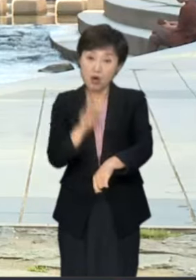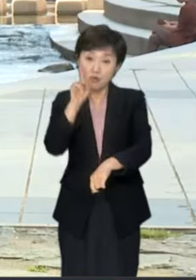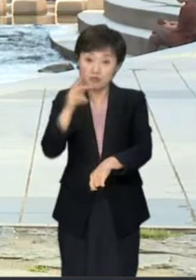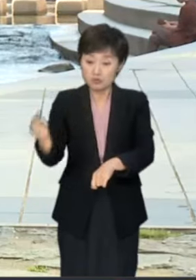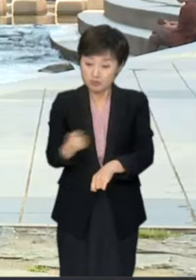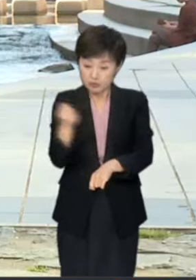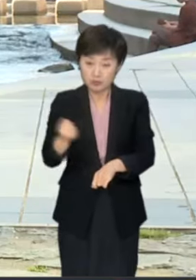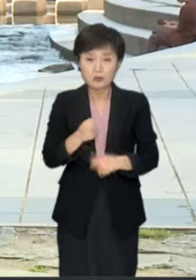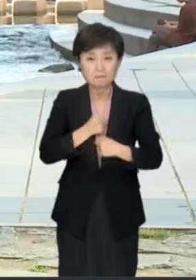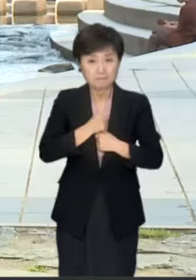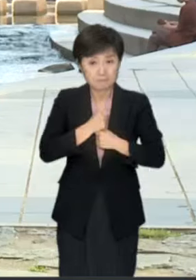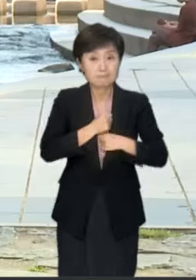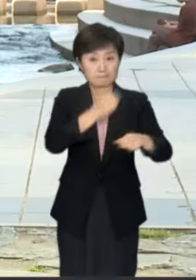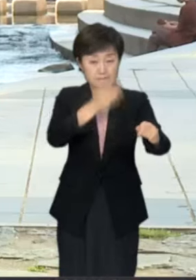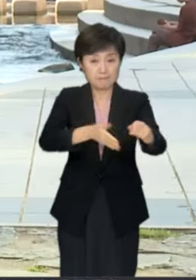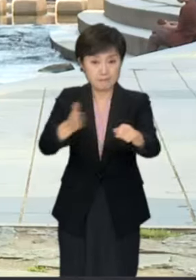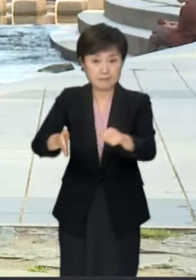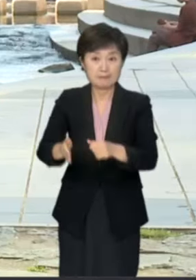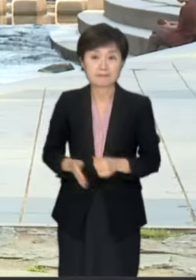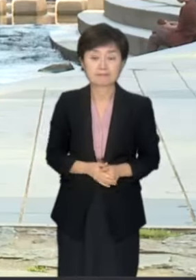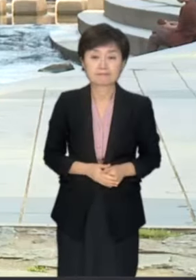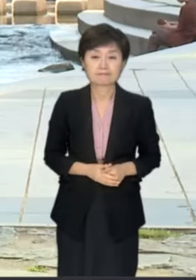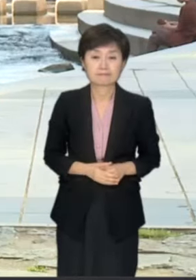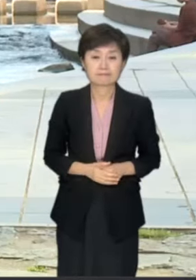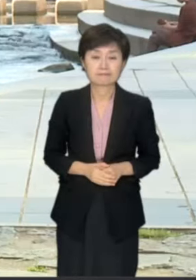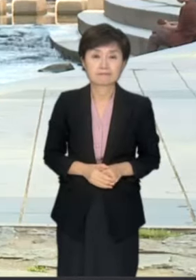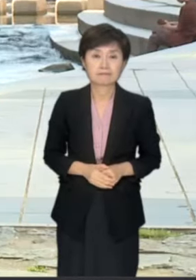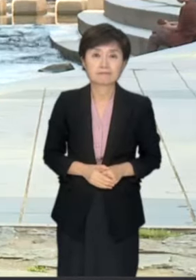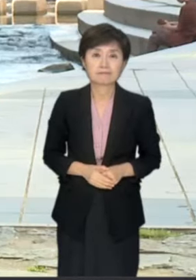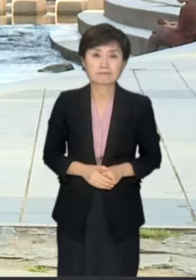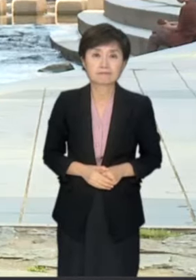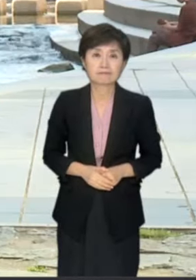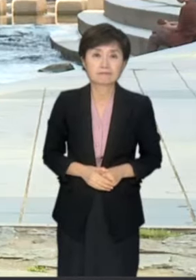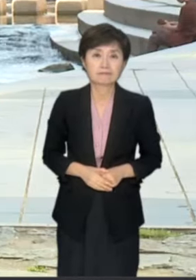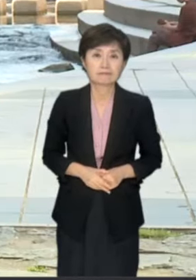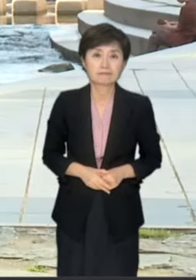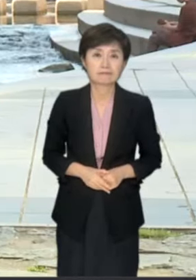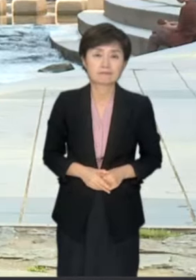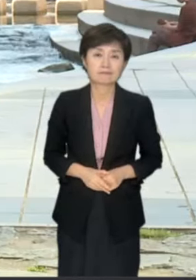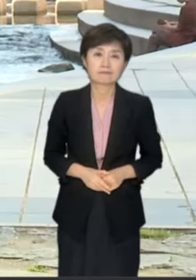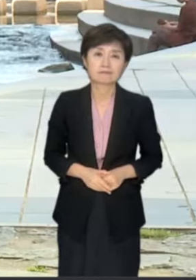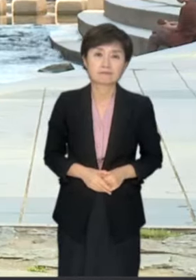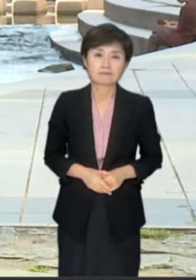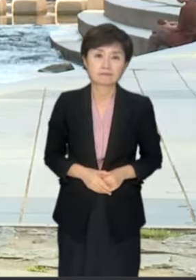시간대에 맞는 옷차림 잘 해주셔야겠습니다. 지금까지 청계천에서 날씨 전해드렸습니다.